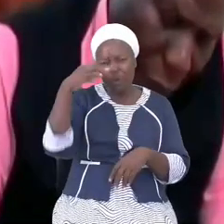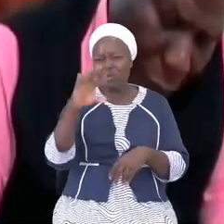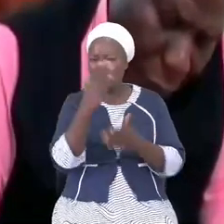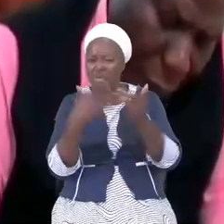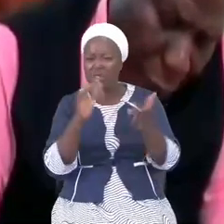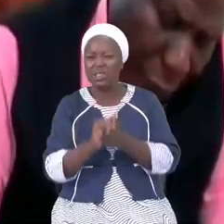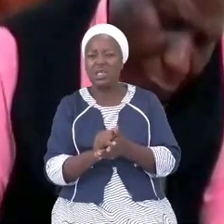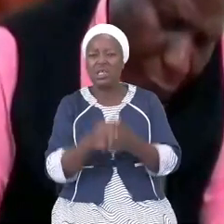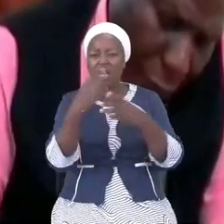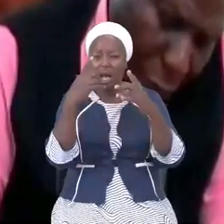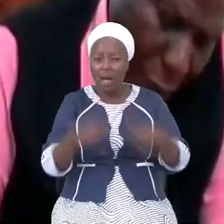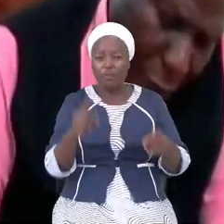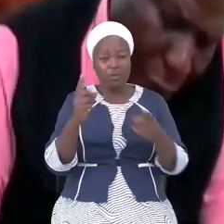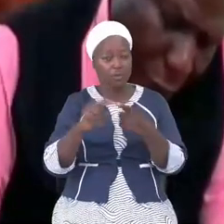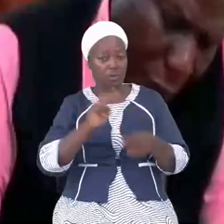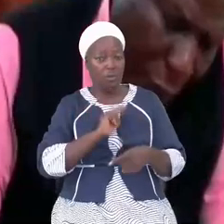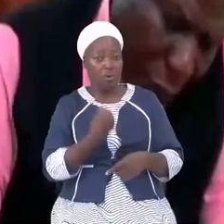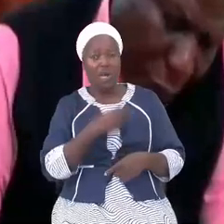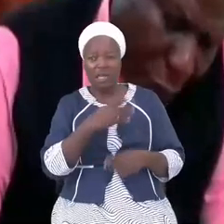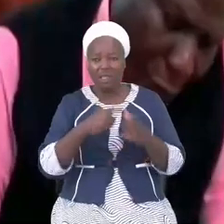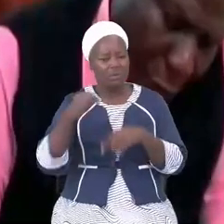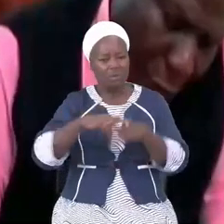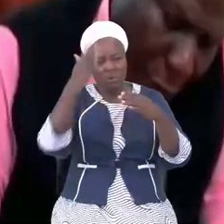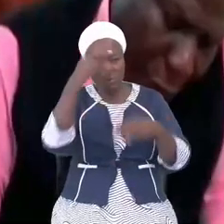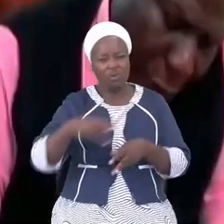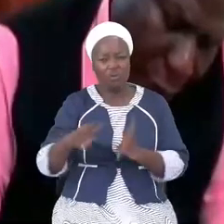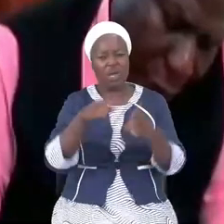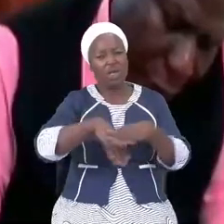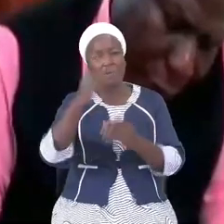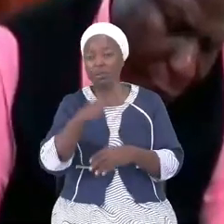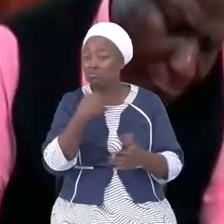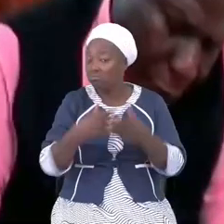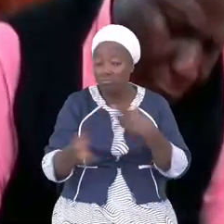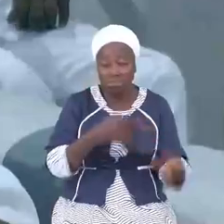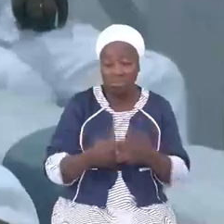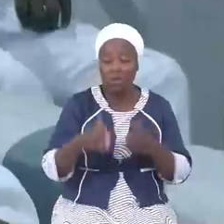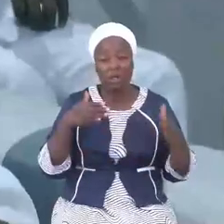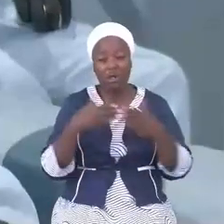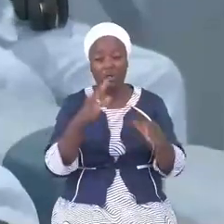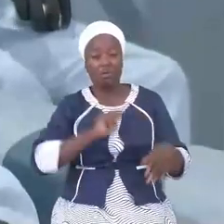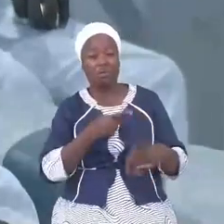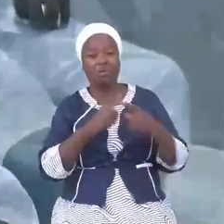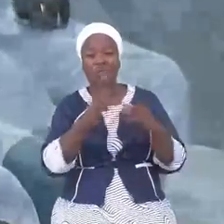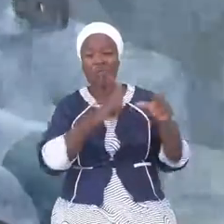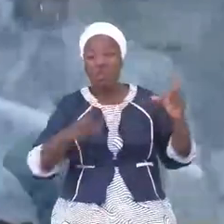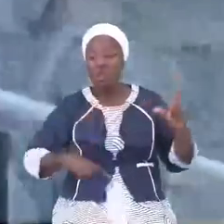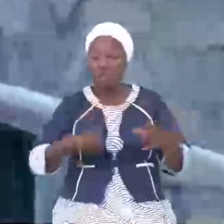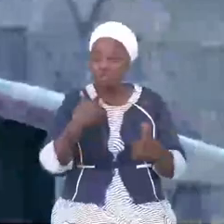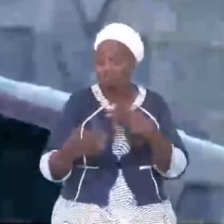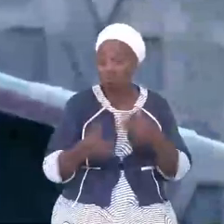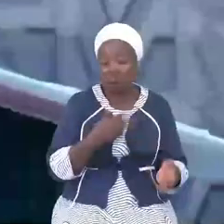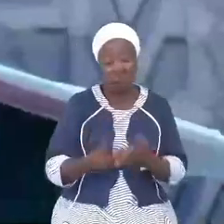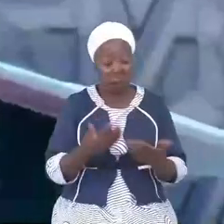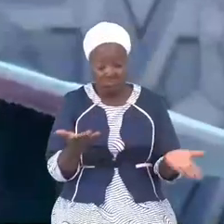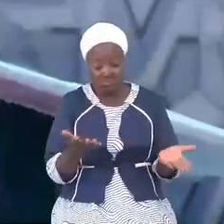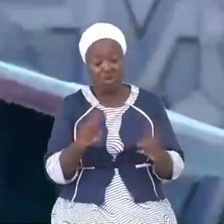est survenu sur nous et nous ne connaissons pas la porte de sortie. Tout ce qui nous conduit à Dieu, que ce soit les douleurs ou les promesses, que